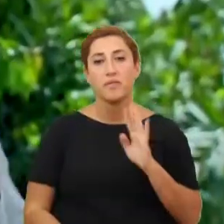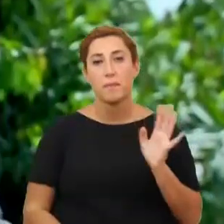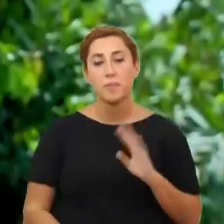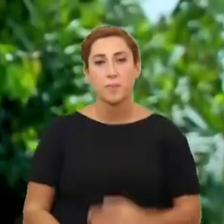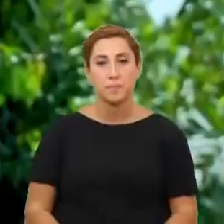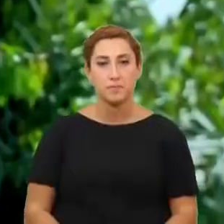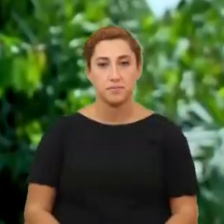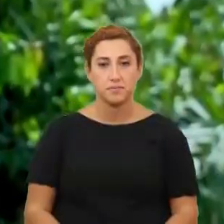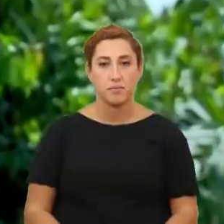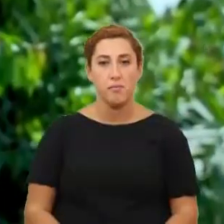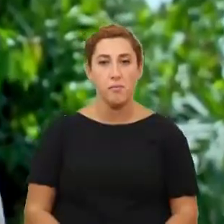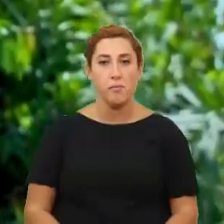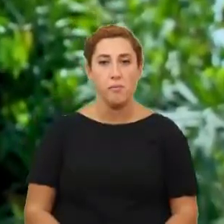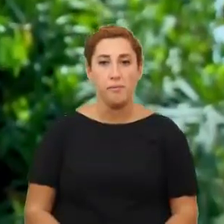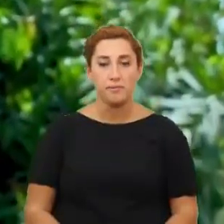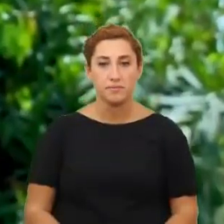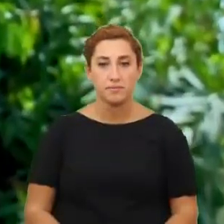tamam.